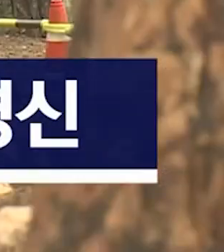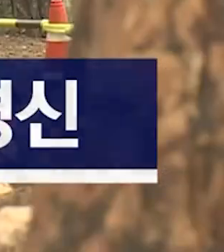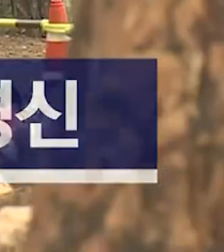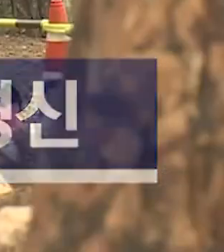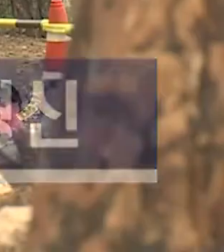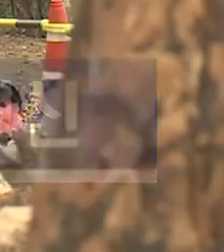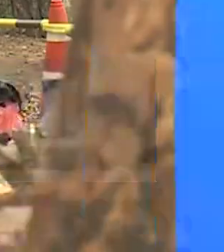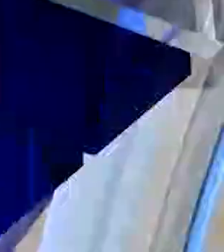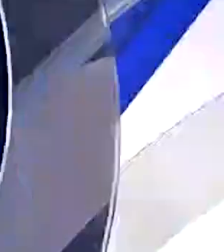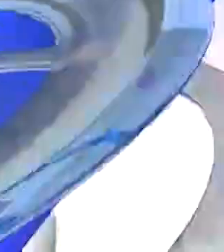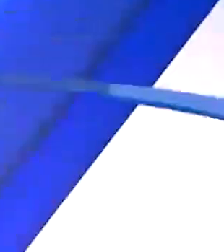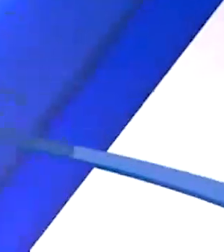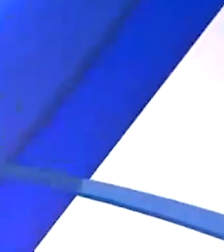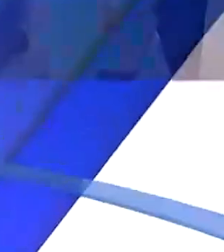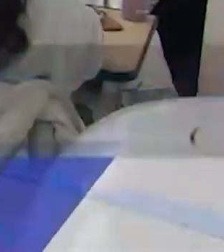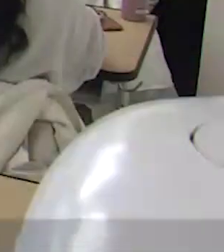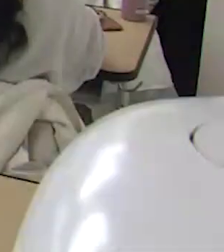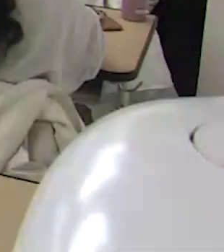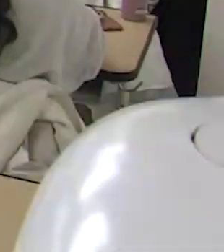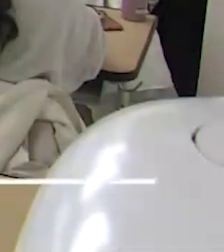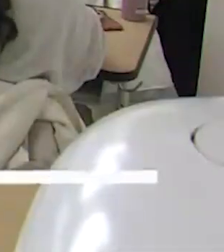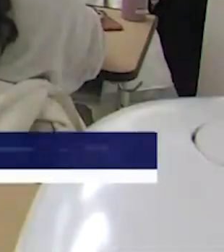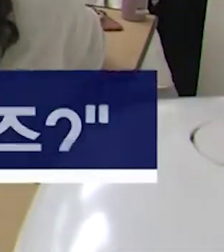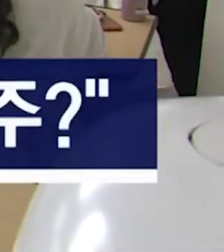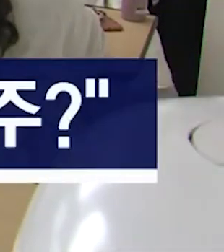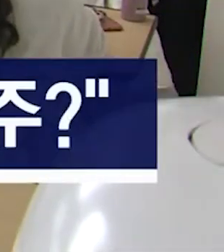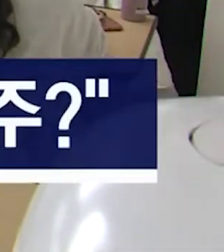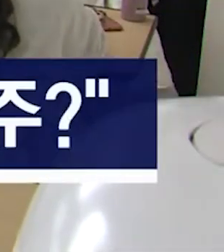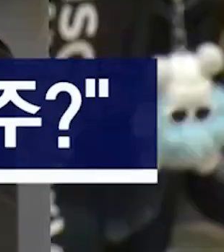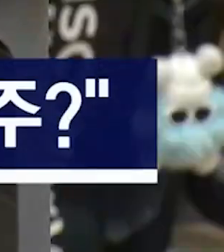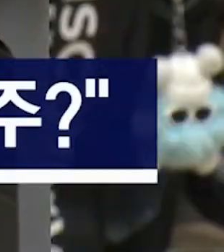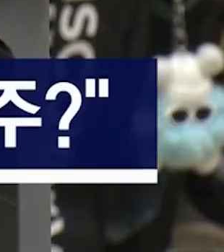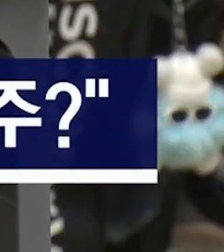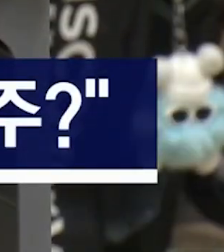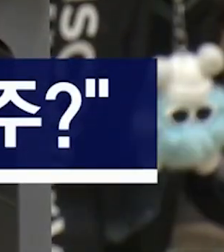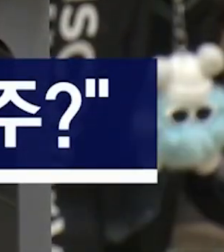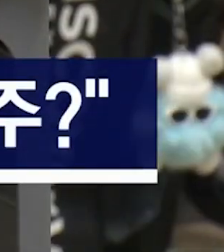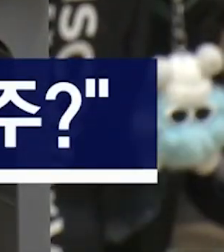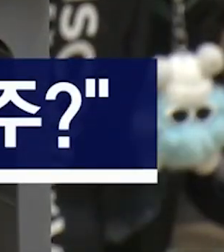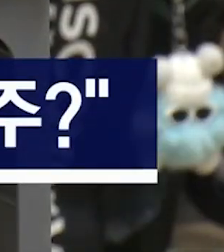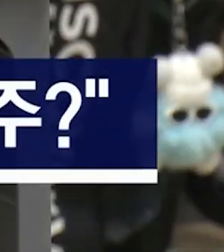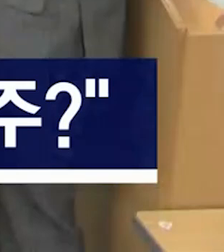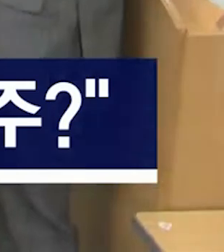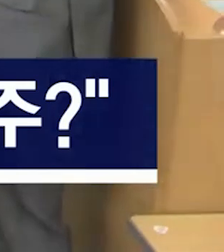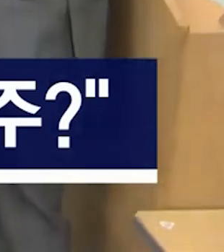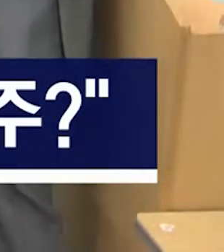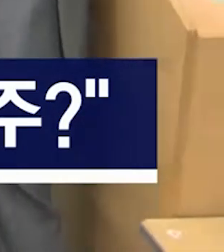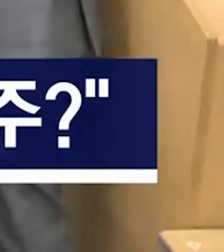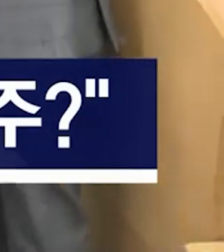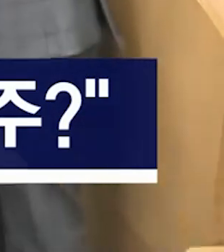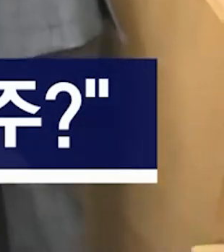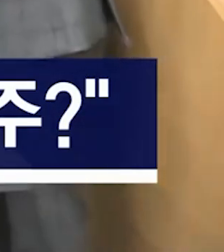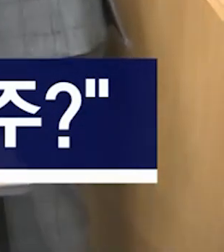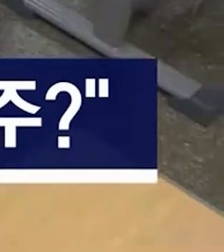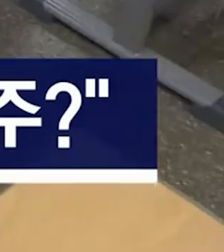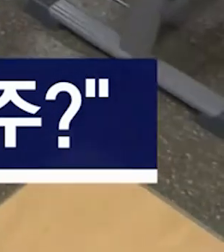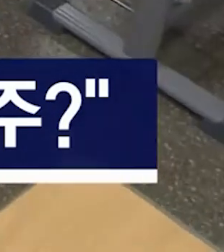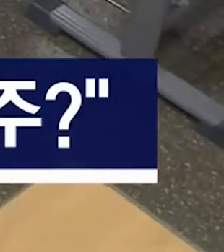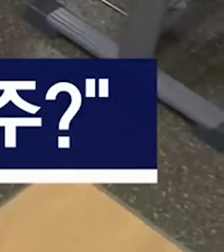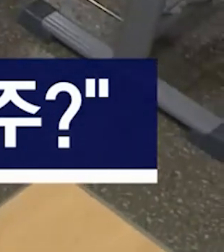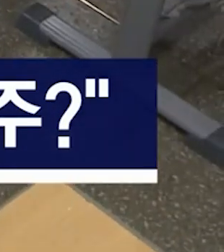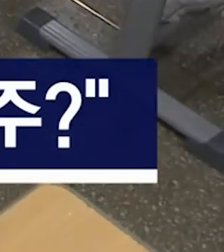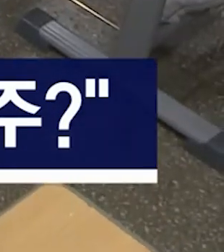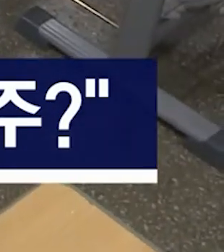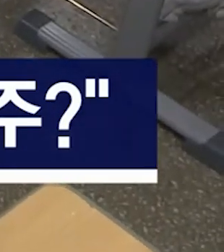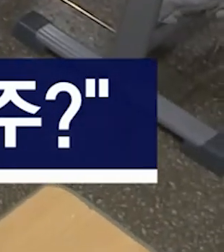현상 타수로 분석됩니다 역대급 불수능 재학생들의 고전이 예상됩니다 올해도 실력 방주의 위용을